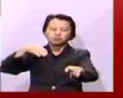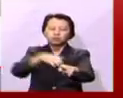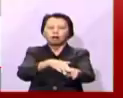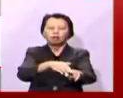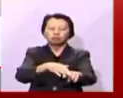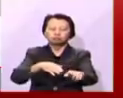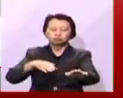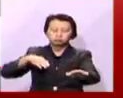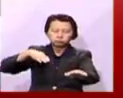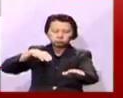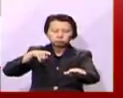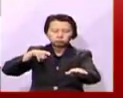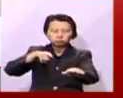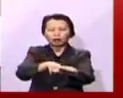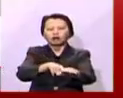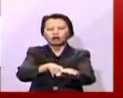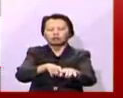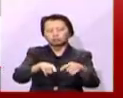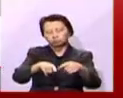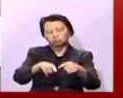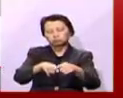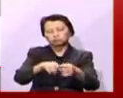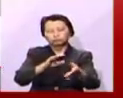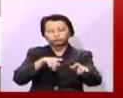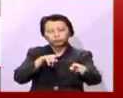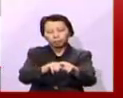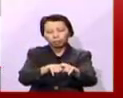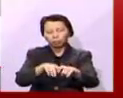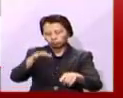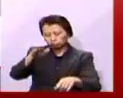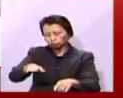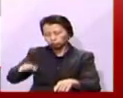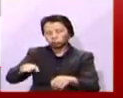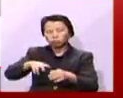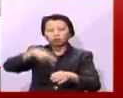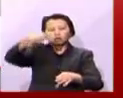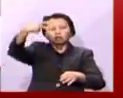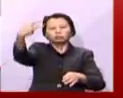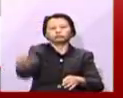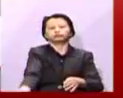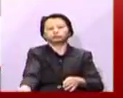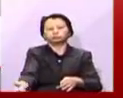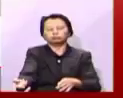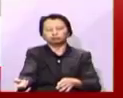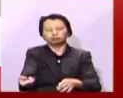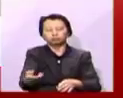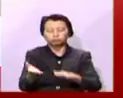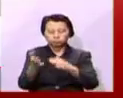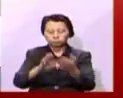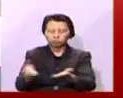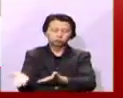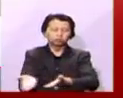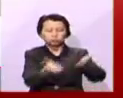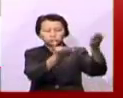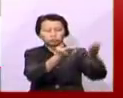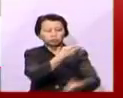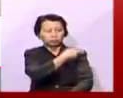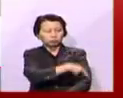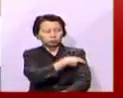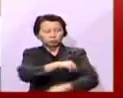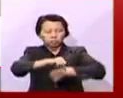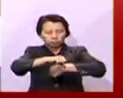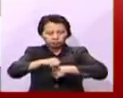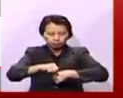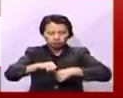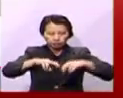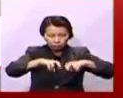belakang pacuan empat roda itu. Ia mengakibatkan kedua beradik itu tercampak ke tengah jalan. Mayat dibawa ke hospital untuk dibedah